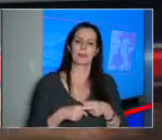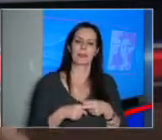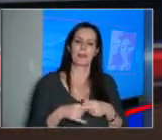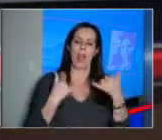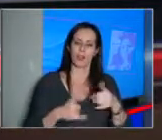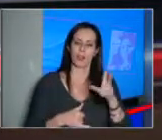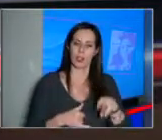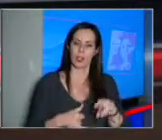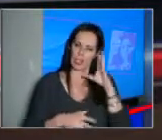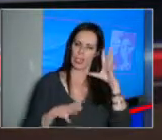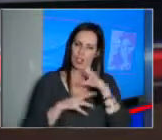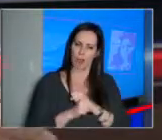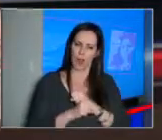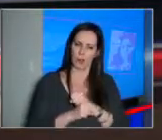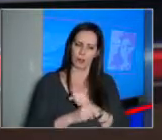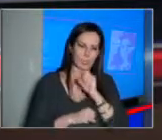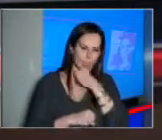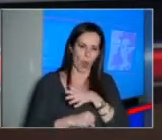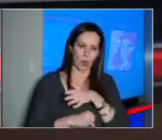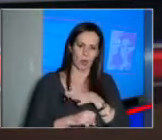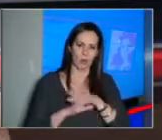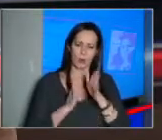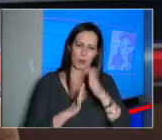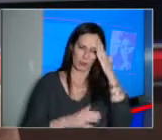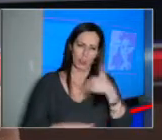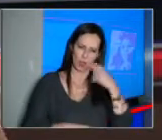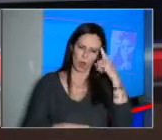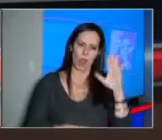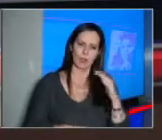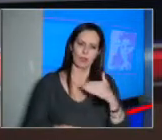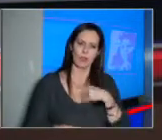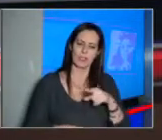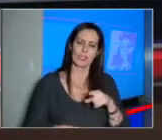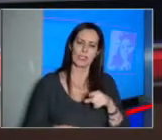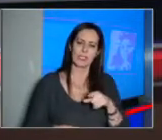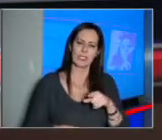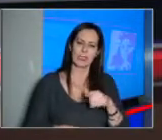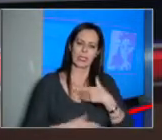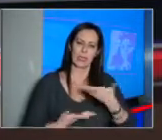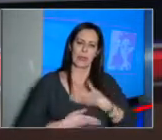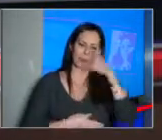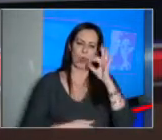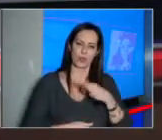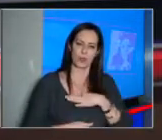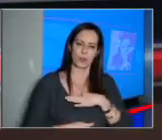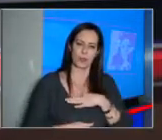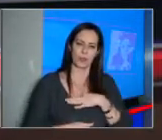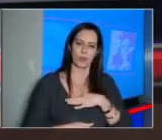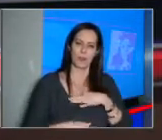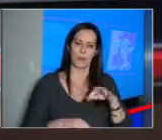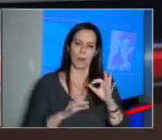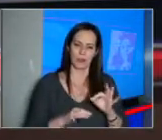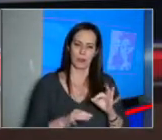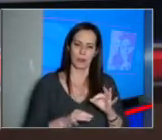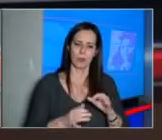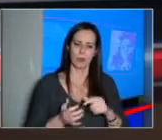עכשיו יש לי גישה להיסטוריה, זה כל מי שמכיר אותי יודע, זה ניינקתי מהוריי עם חלב אם.